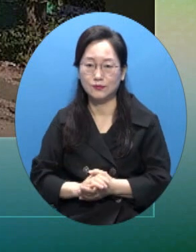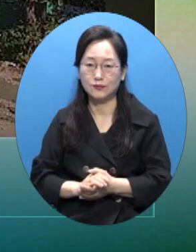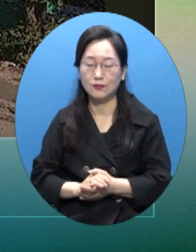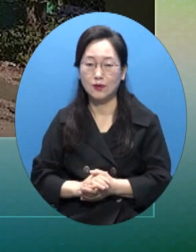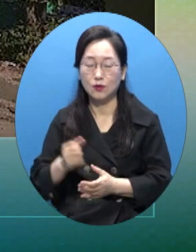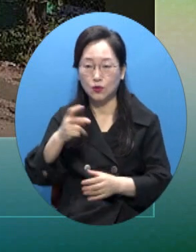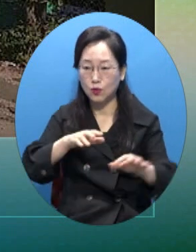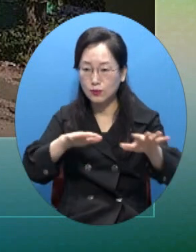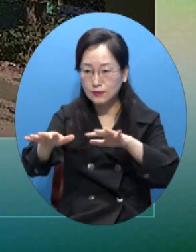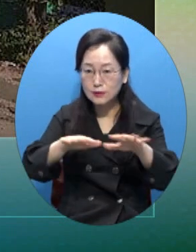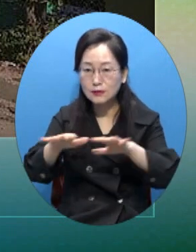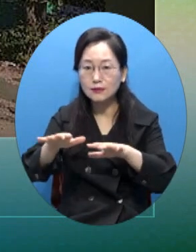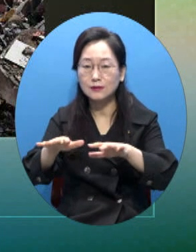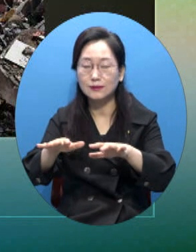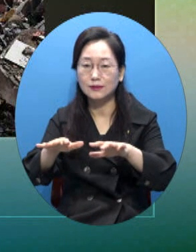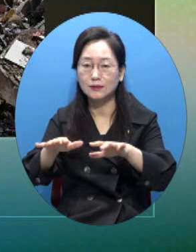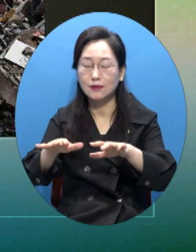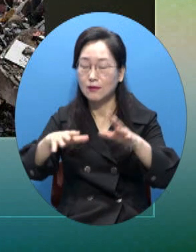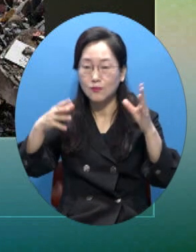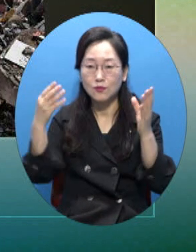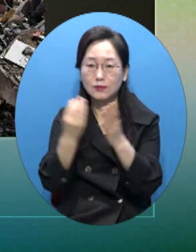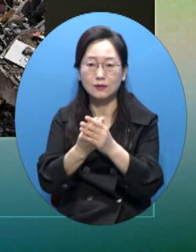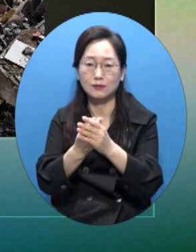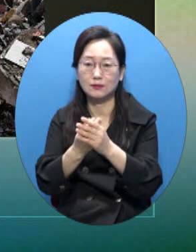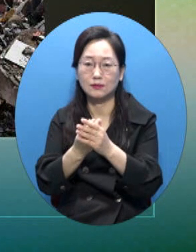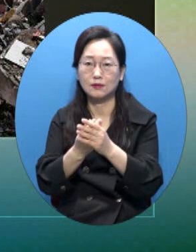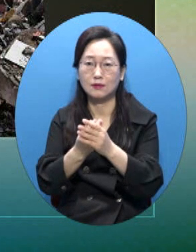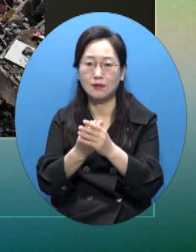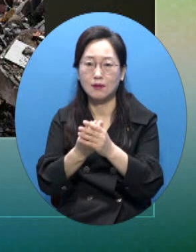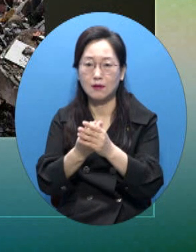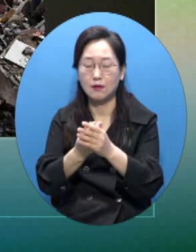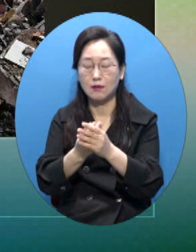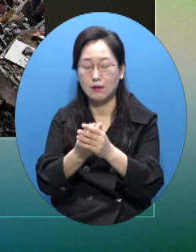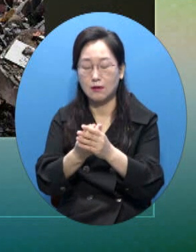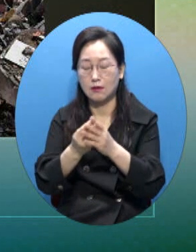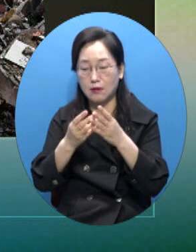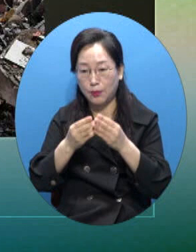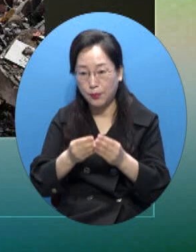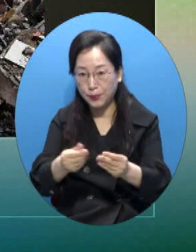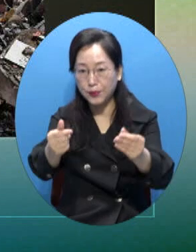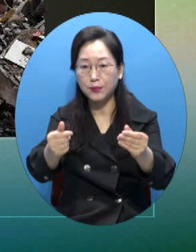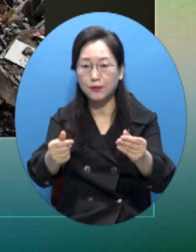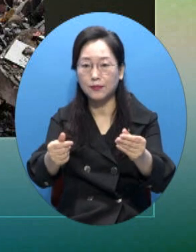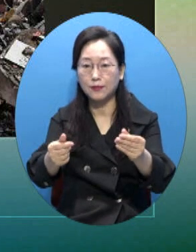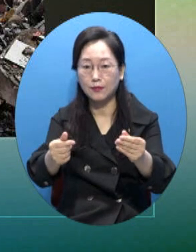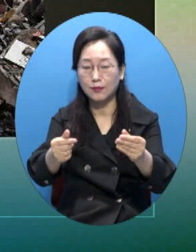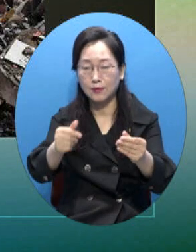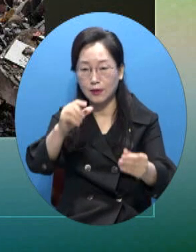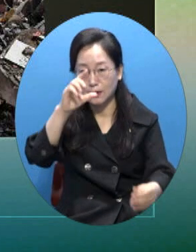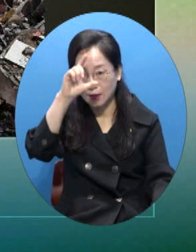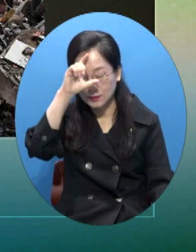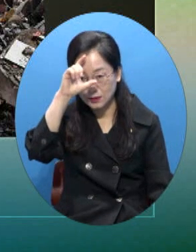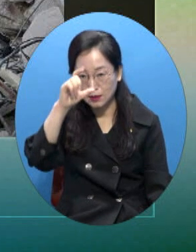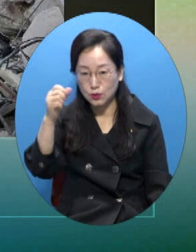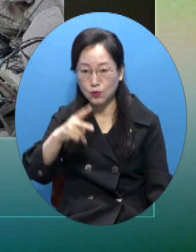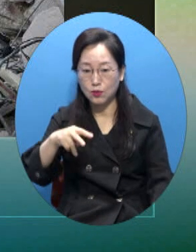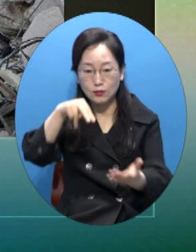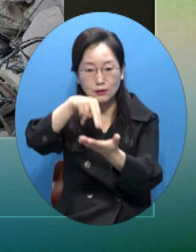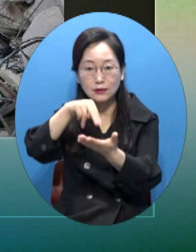지진으로 인해서 완전히 삶이 폐허가 된 티르기에, 시리아